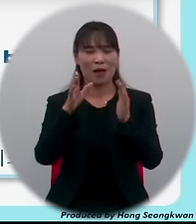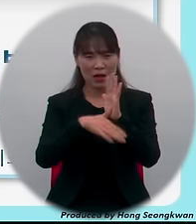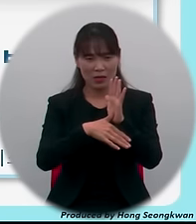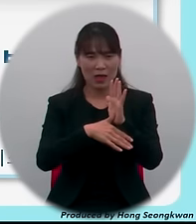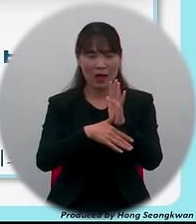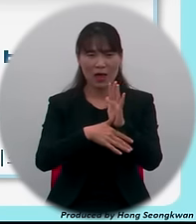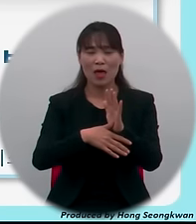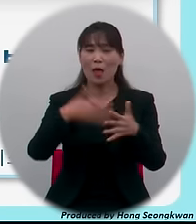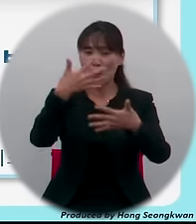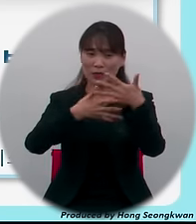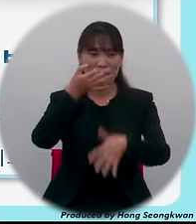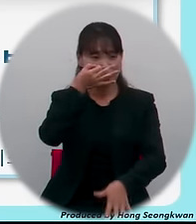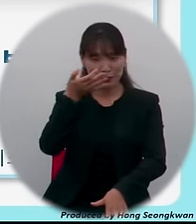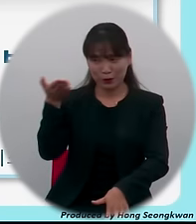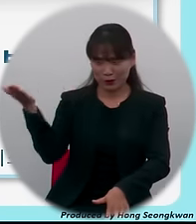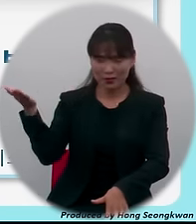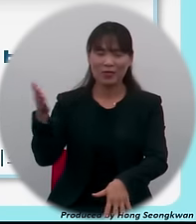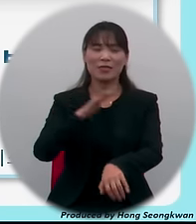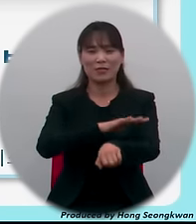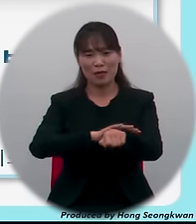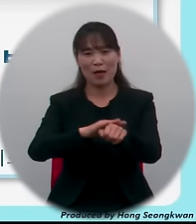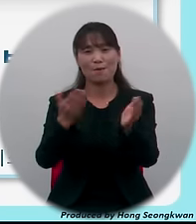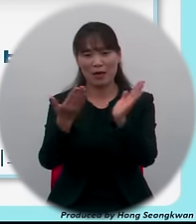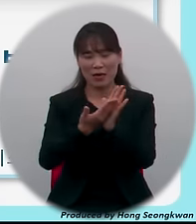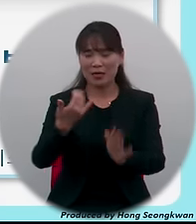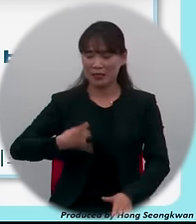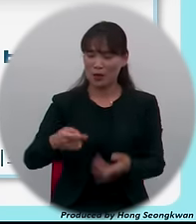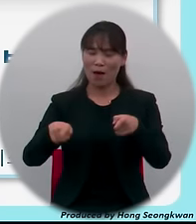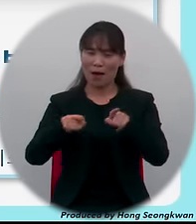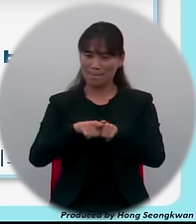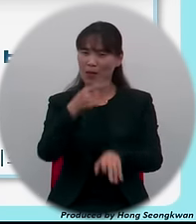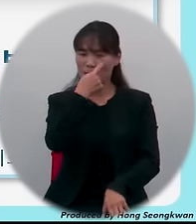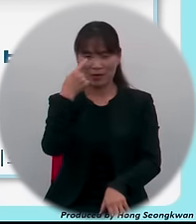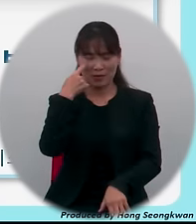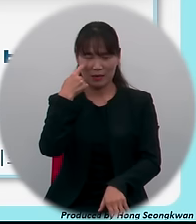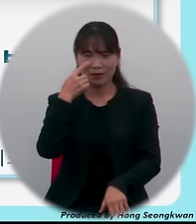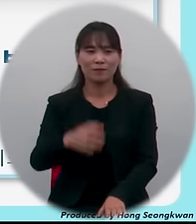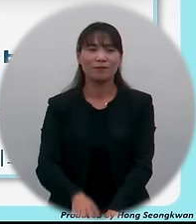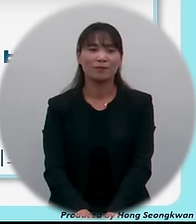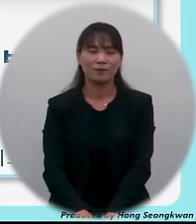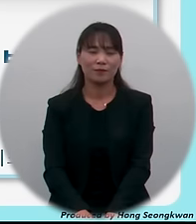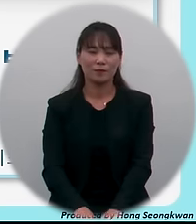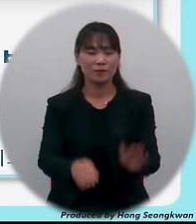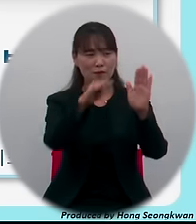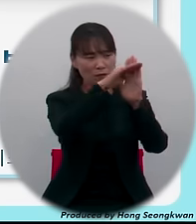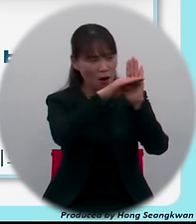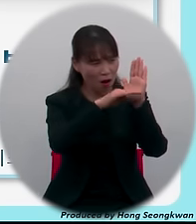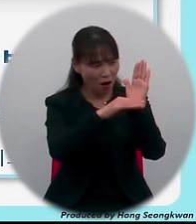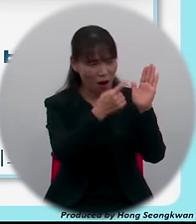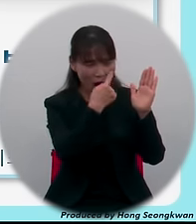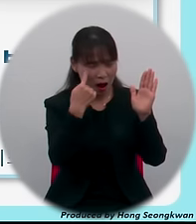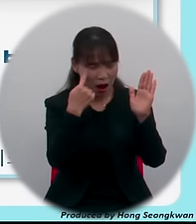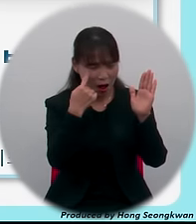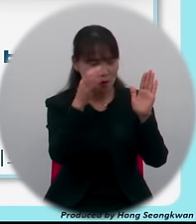확인할 수 있는지 화면에서 요렇게 적어 놨으니까 보시고 자녀들과 함께 등급을 확인하시길 바라겠습니다 자